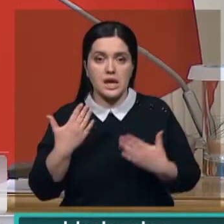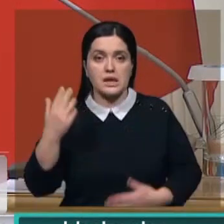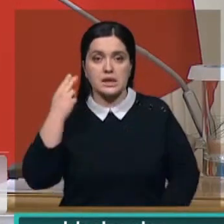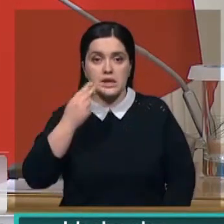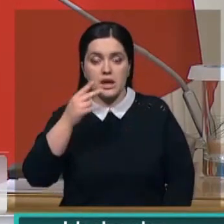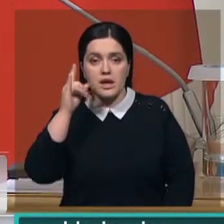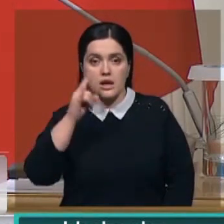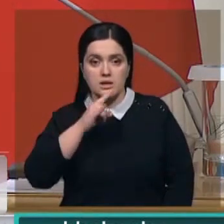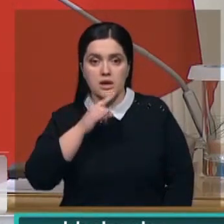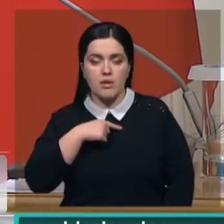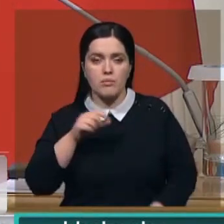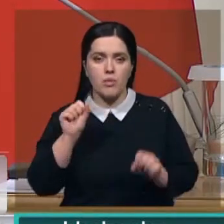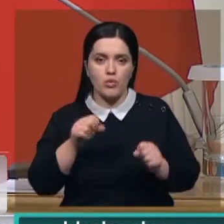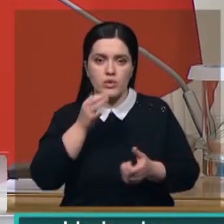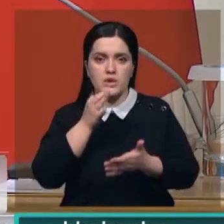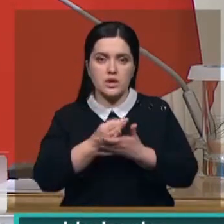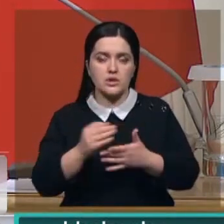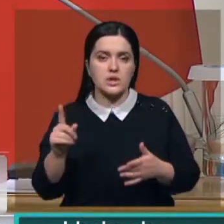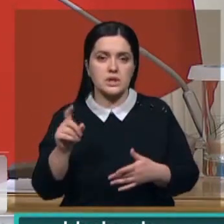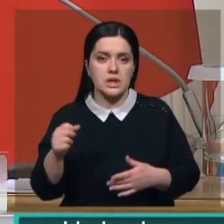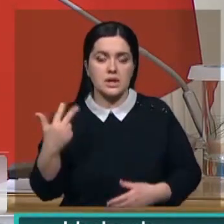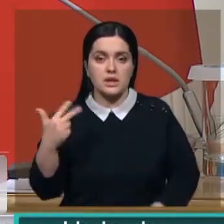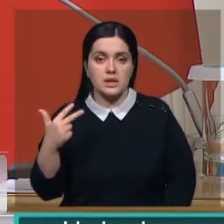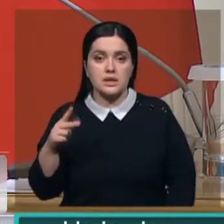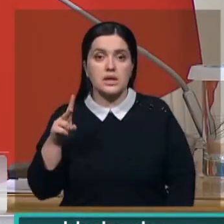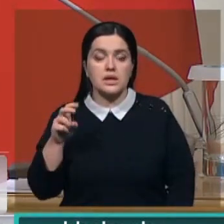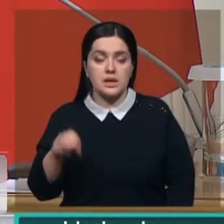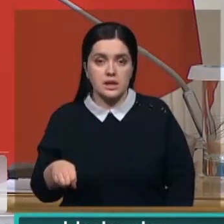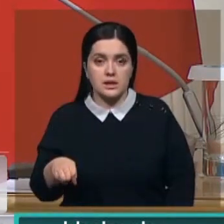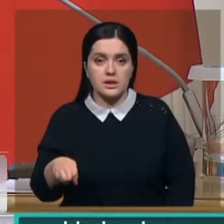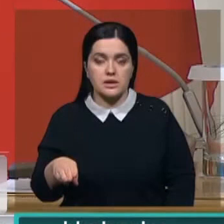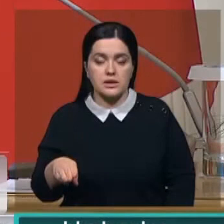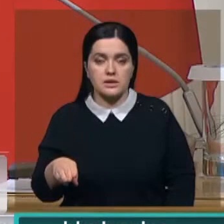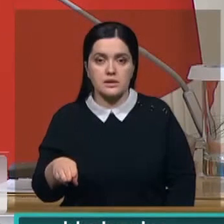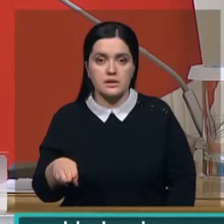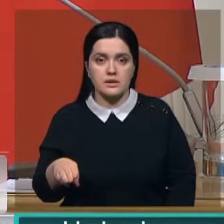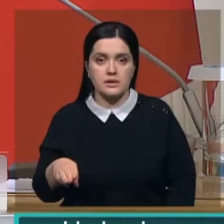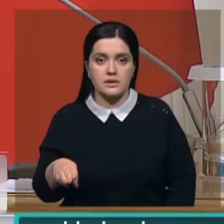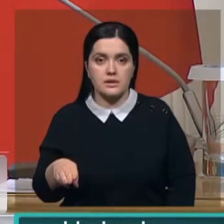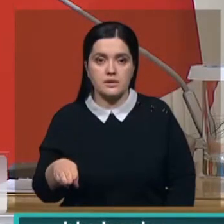китайско-казахстанских отношений, я могу сказать, что за 30 лет тоже как